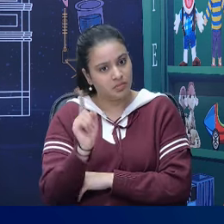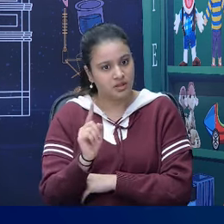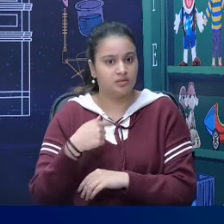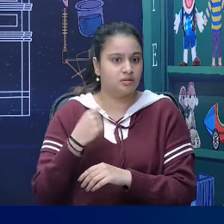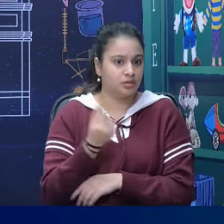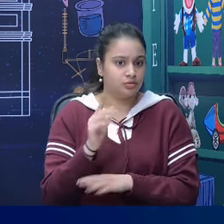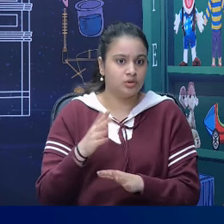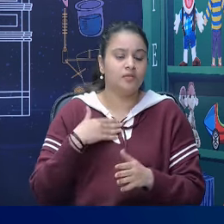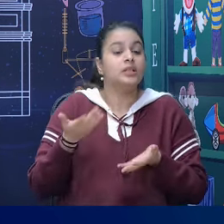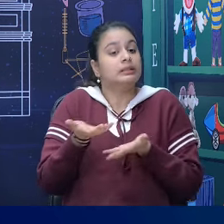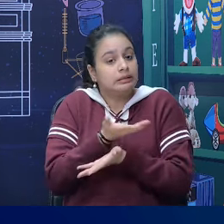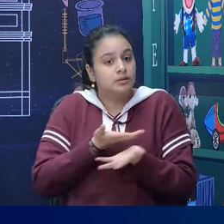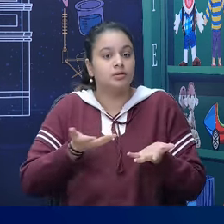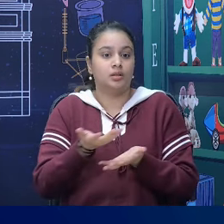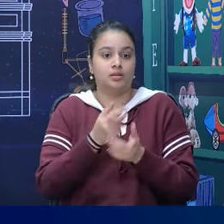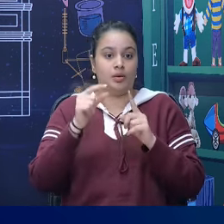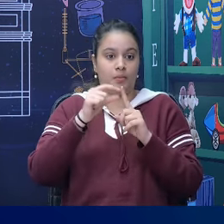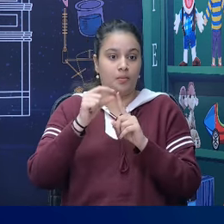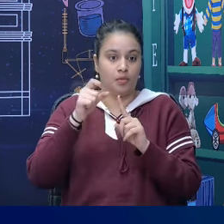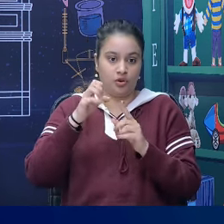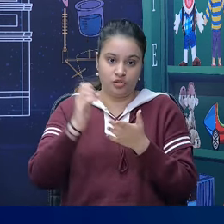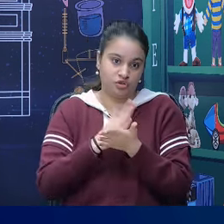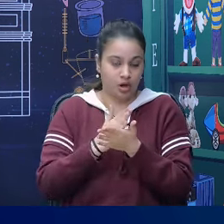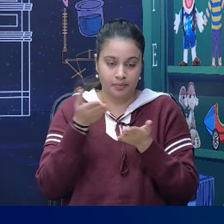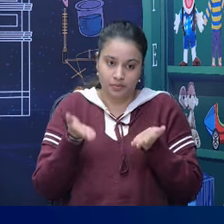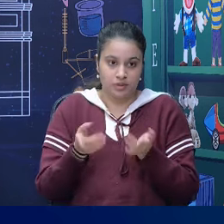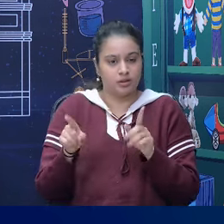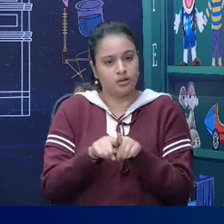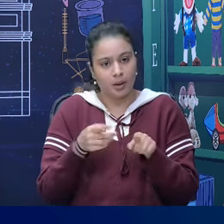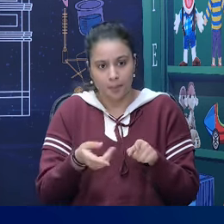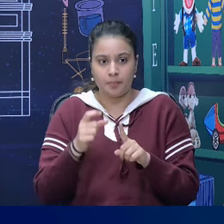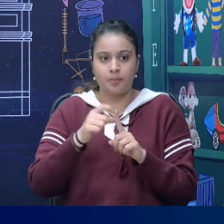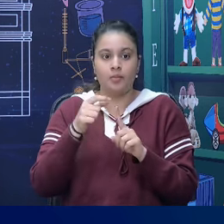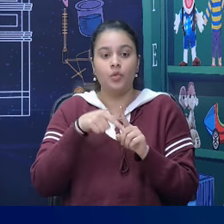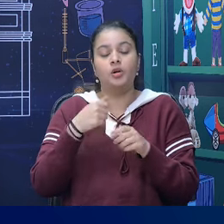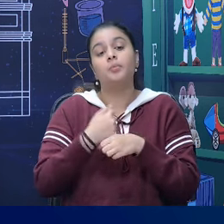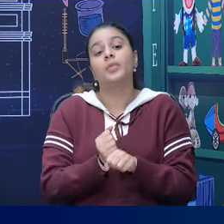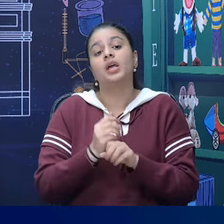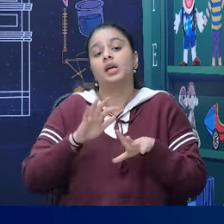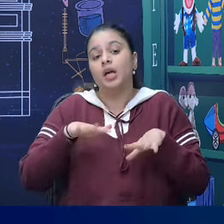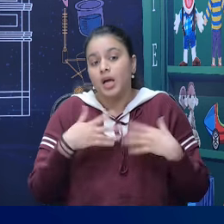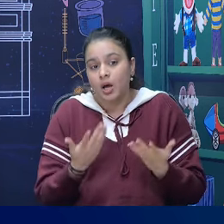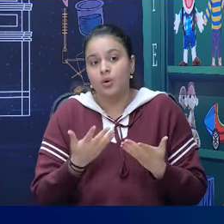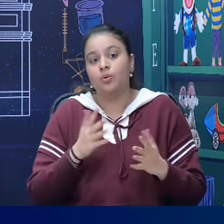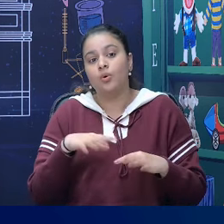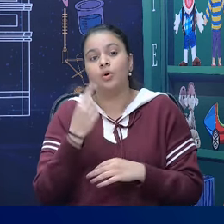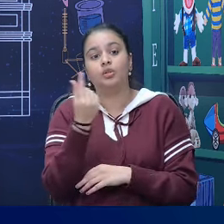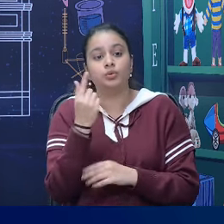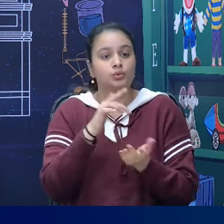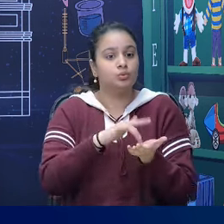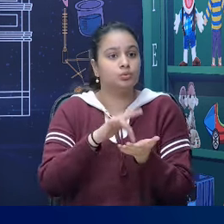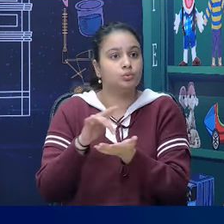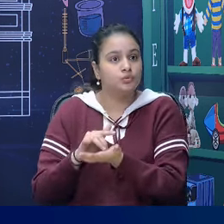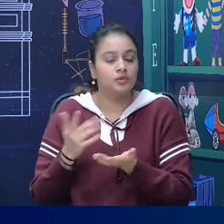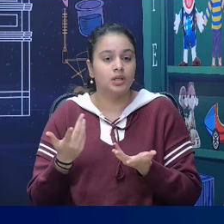कीजिए पॉलीनोट अगर यही चैप्टर हम बात कर रहे हैं पॉलीनोट कैसे बन रहे हैं हम वो कहां-कहां यूज हो रहे हैं